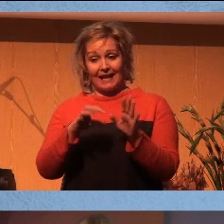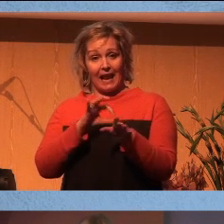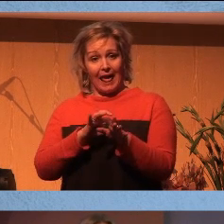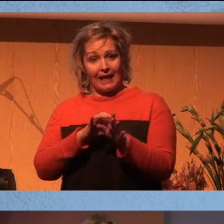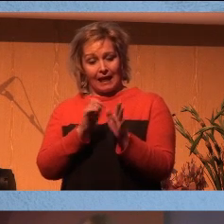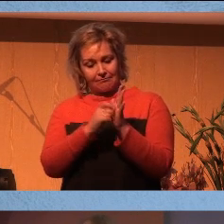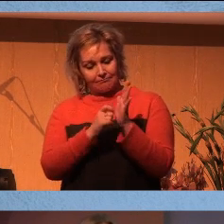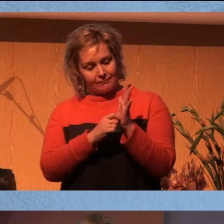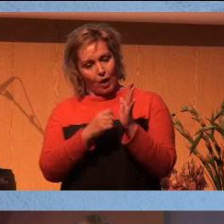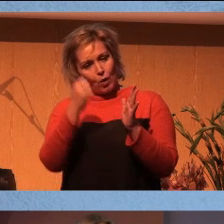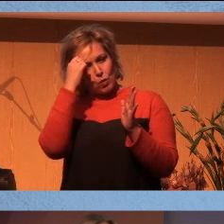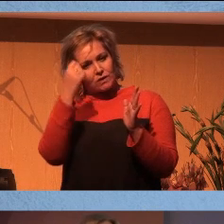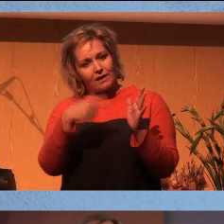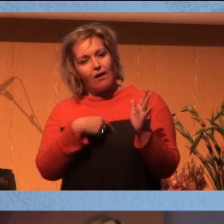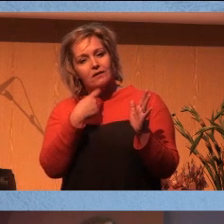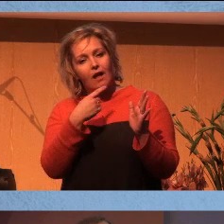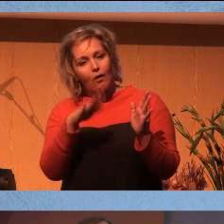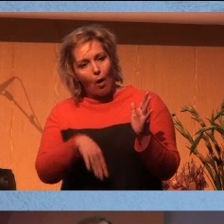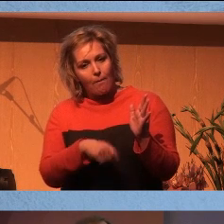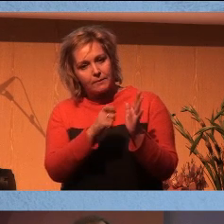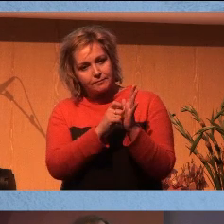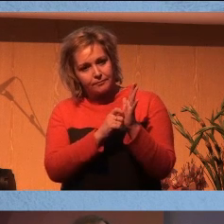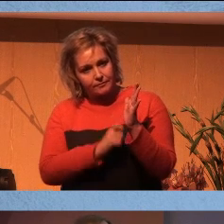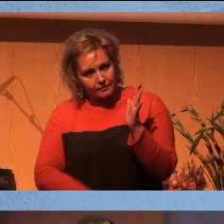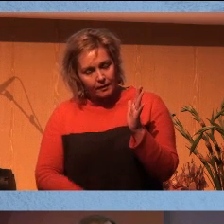Bare huske på hva du skal snakke om.